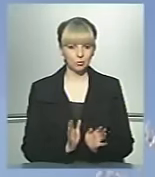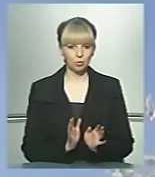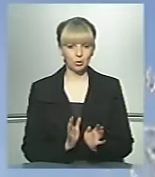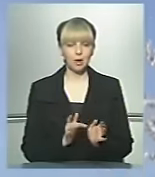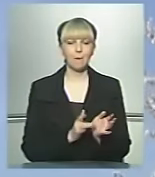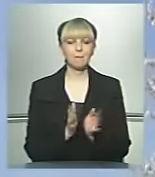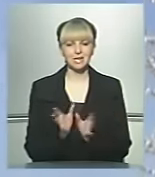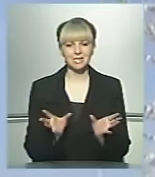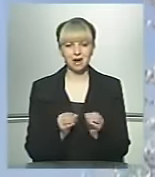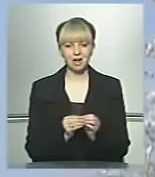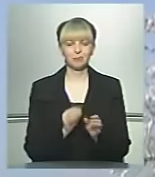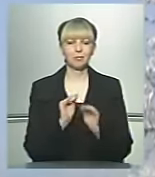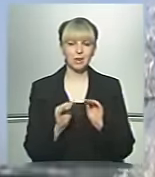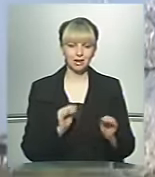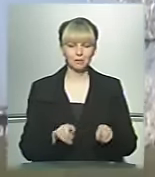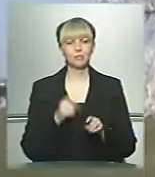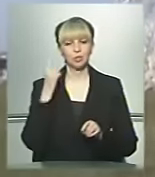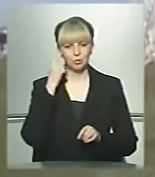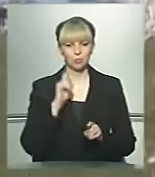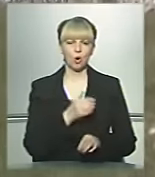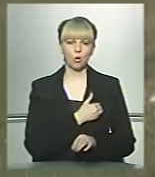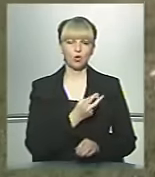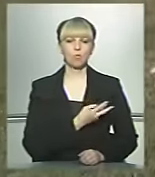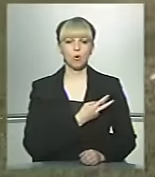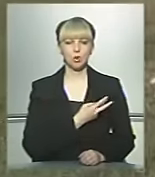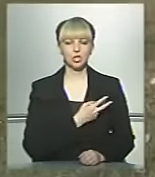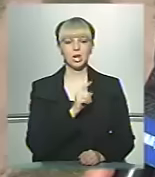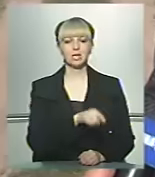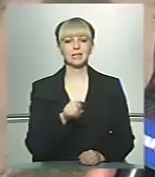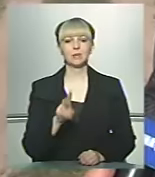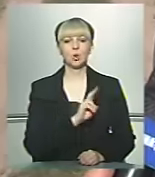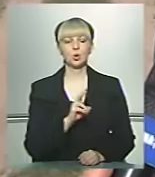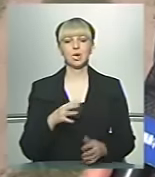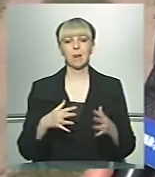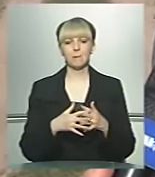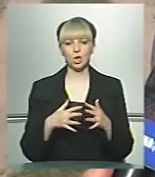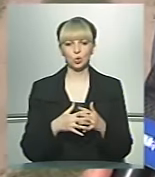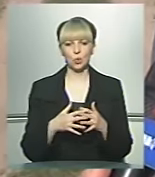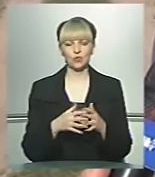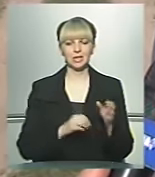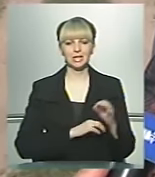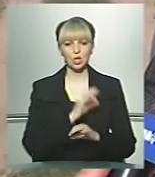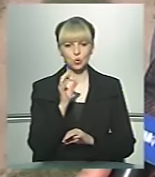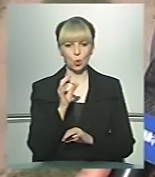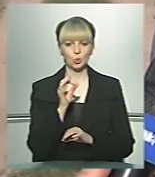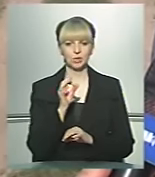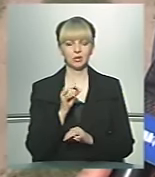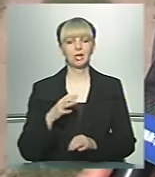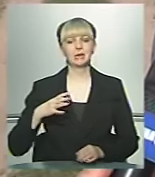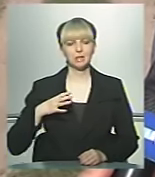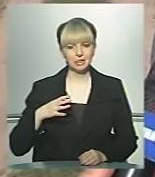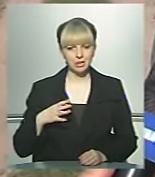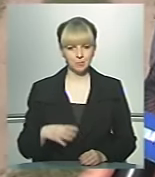з пасхальними прикрасами. Так що я думаю, що хочемо побажати тим, хто на передовій, на сході,